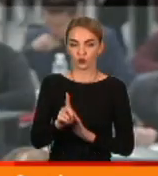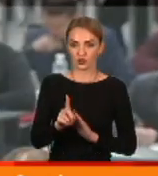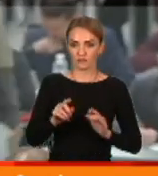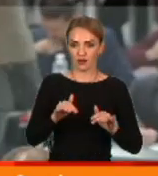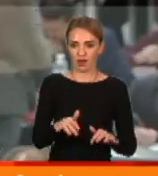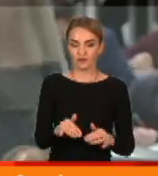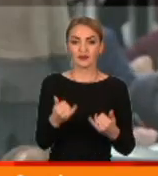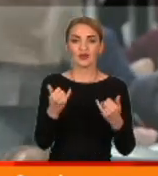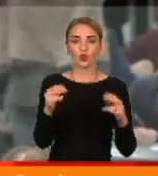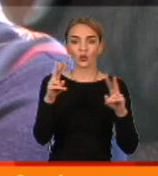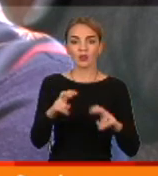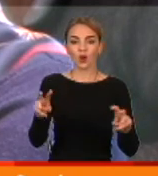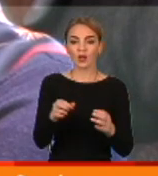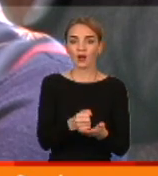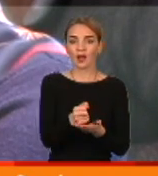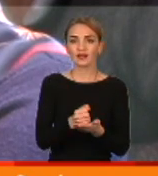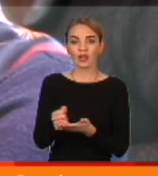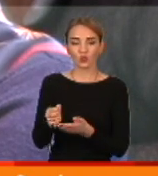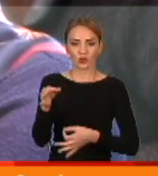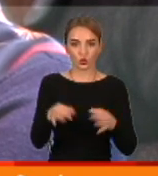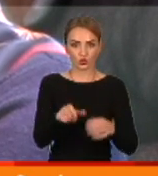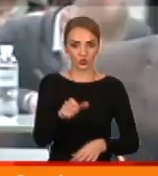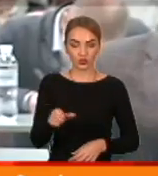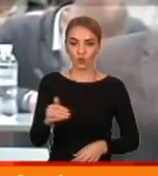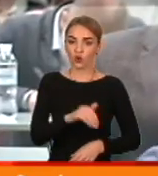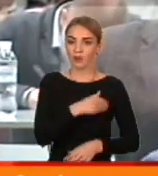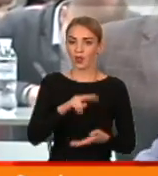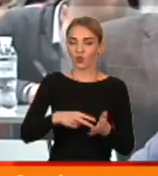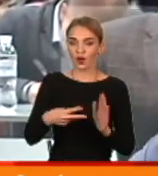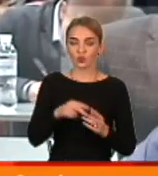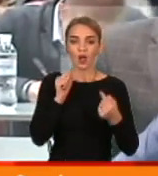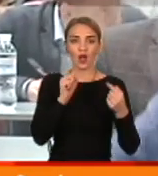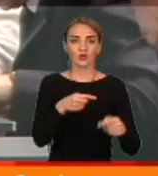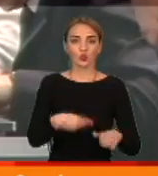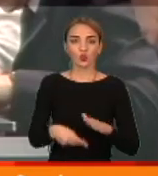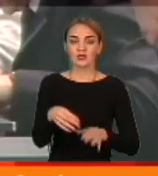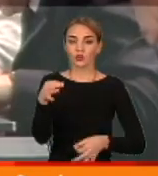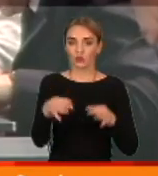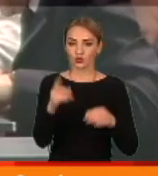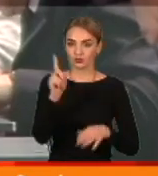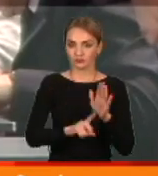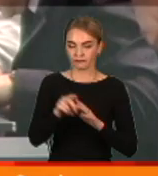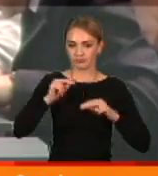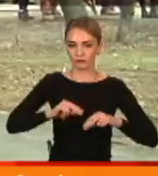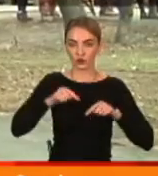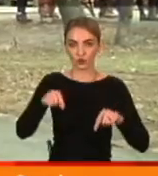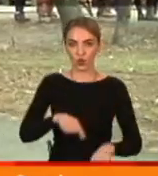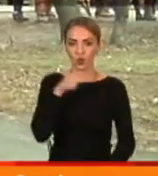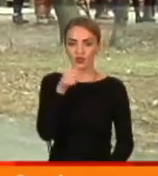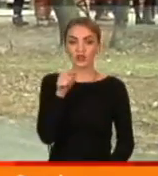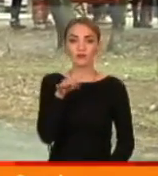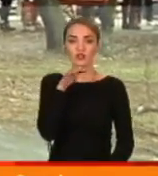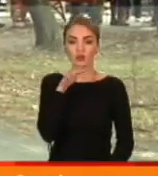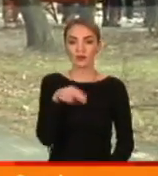справ. Нині тільки розглядаються кандидатури суддів, хоча планувалося, що антикорупційний суд стане до роботи вже цьогоріч. Тим